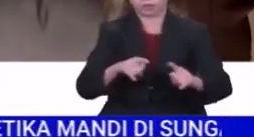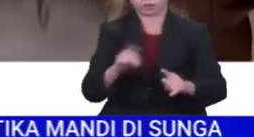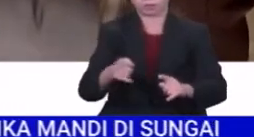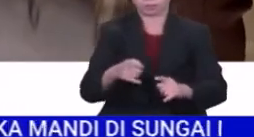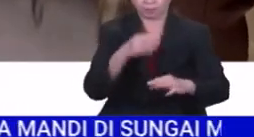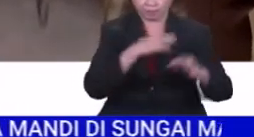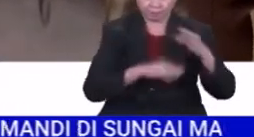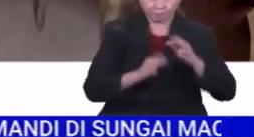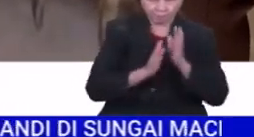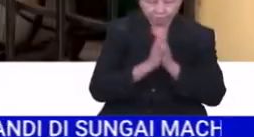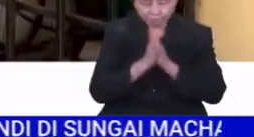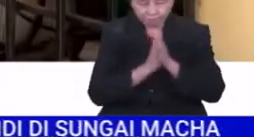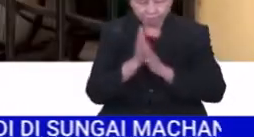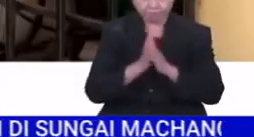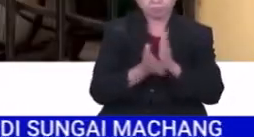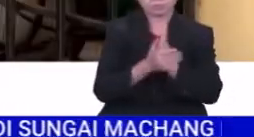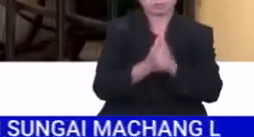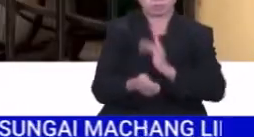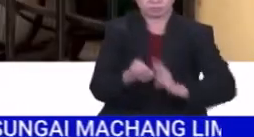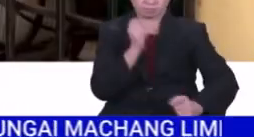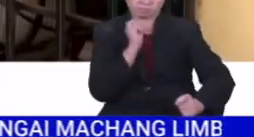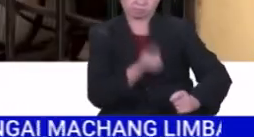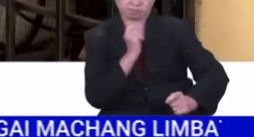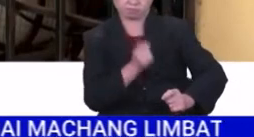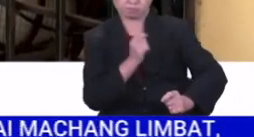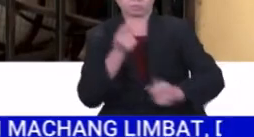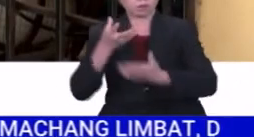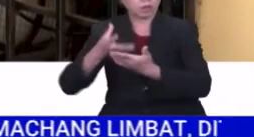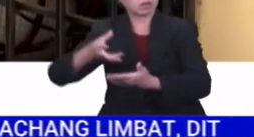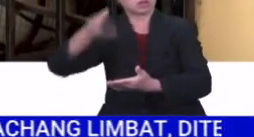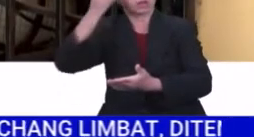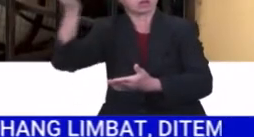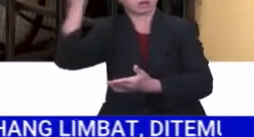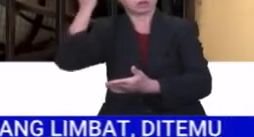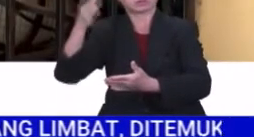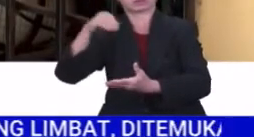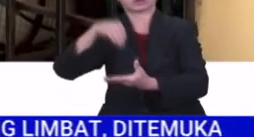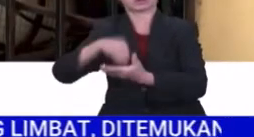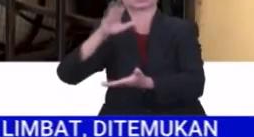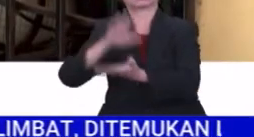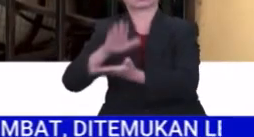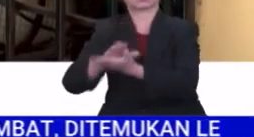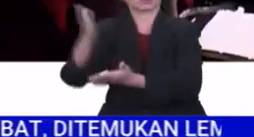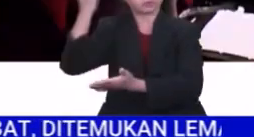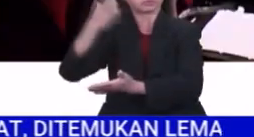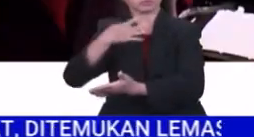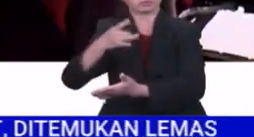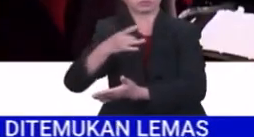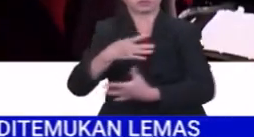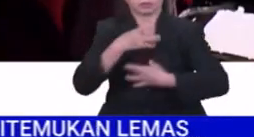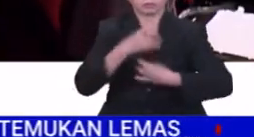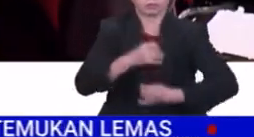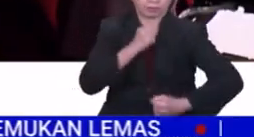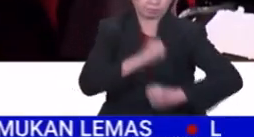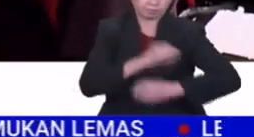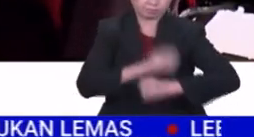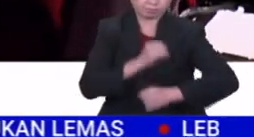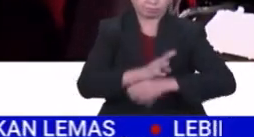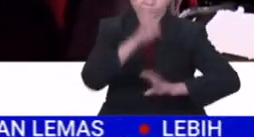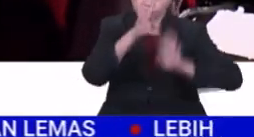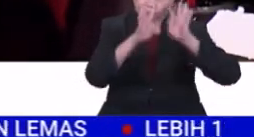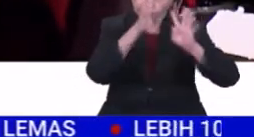memanfaatkan sepenuhnya kemampuan di Petukangan yang dipelajari sewaktu di bangku sekolah Minaj kesungguhan dan